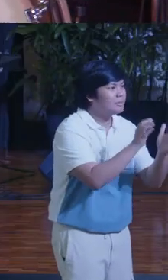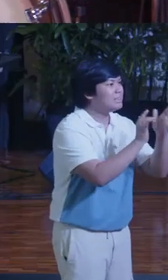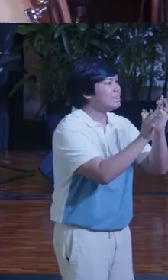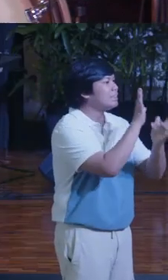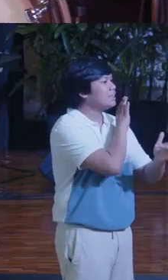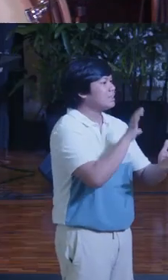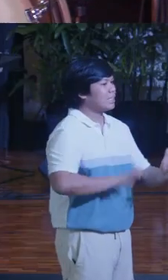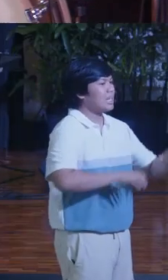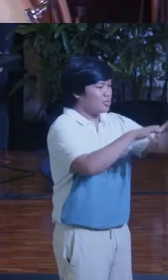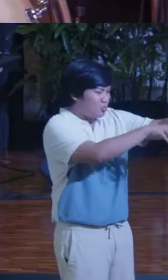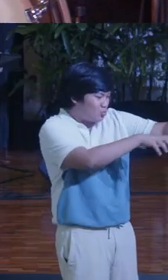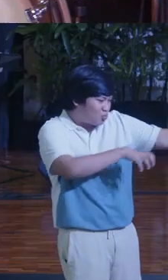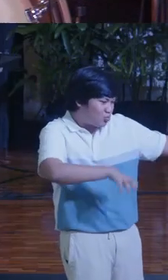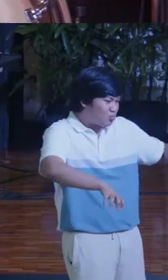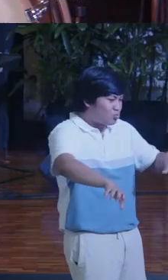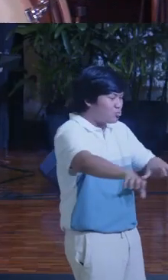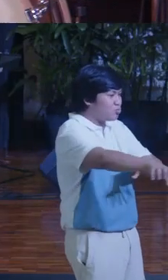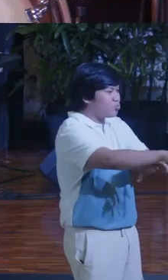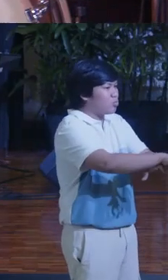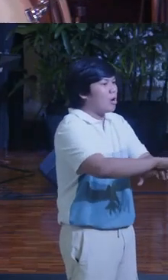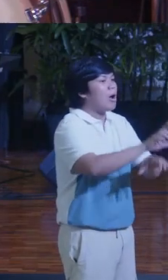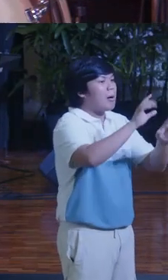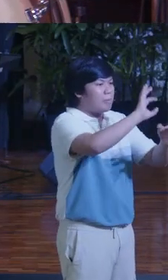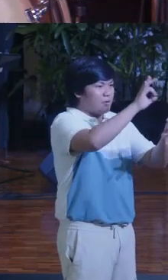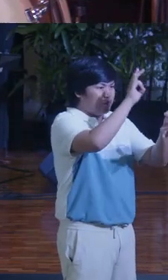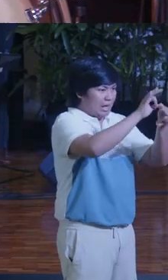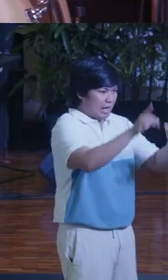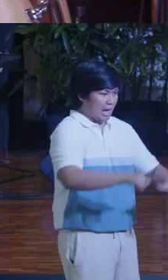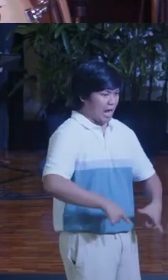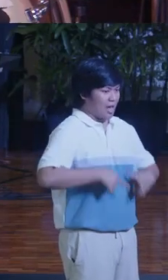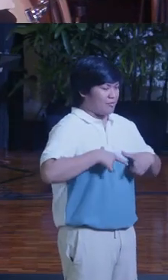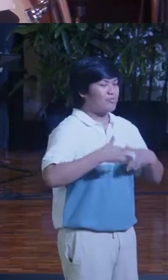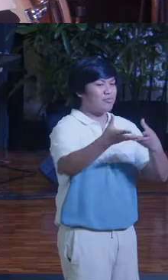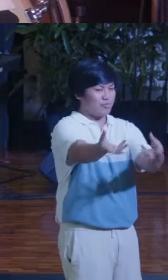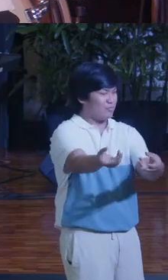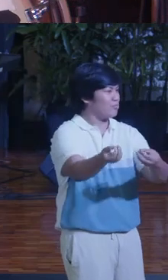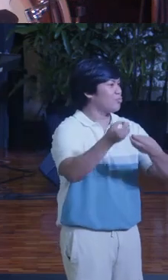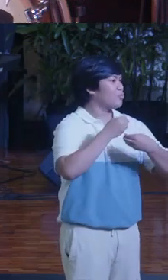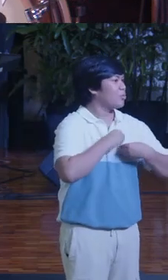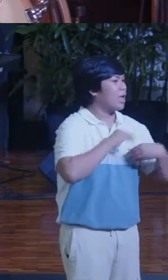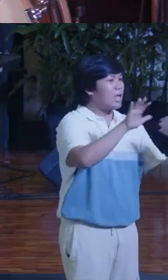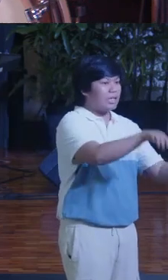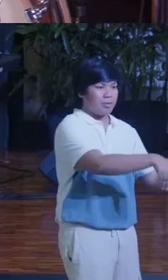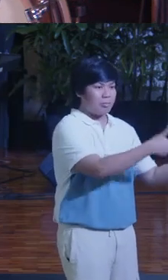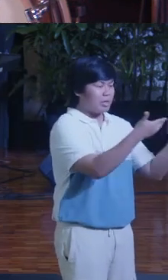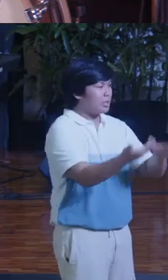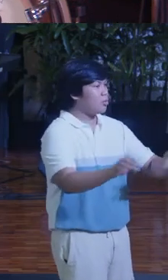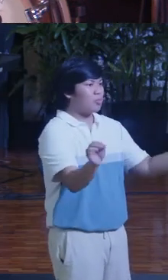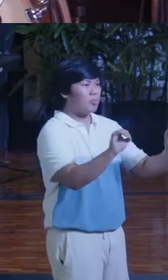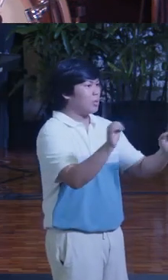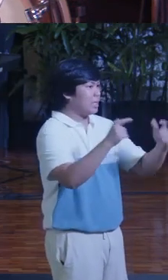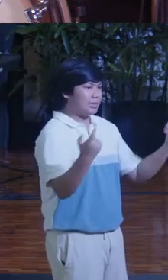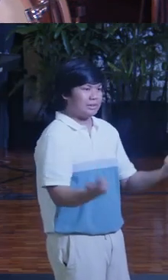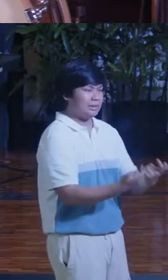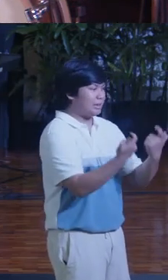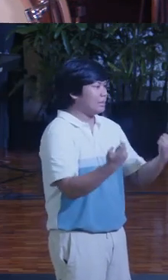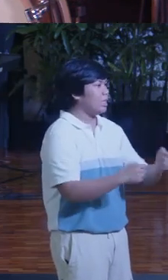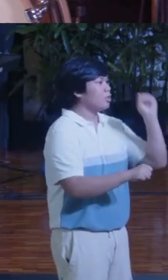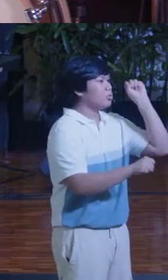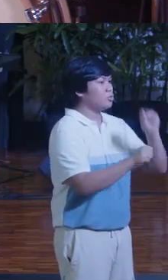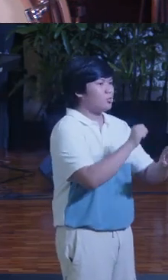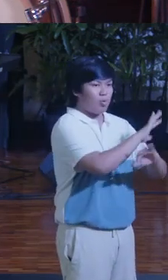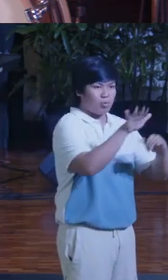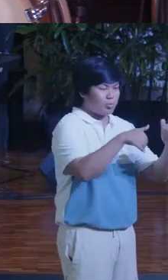kanyang katuwiran ay mapasa inyo. At siya ay namatay na walang kasalanan upang ang kanyang pinagbayaran